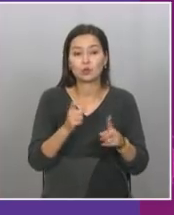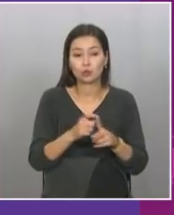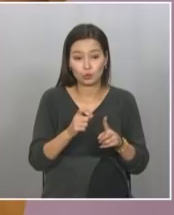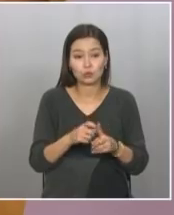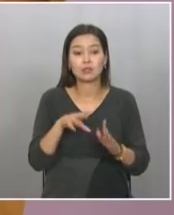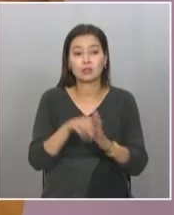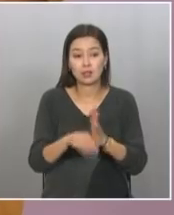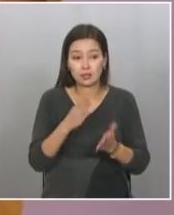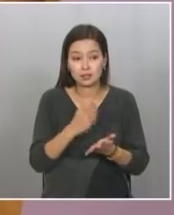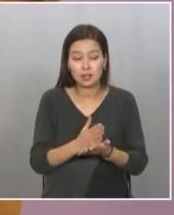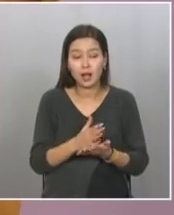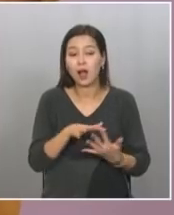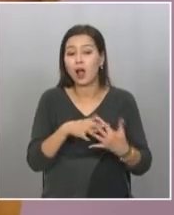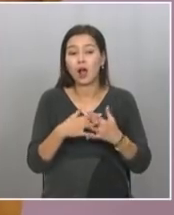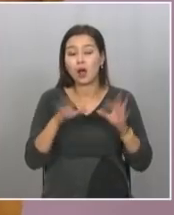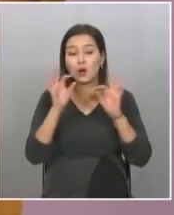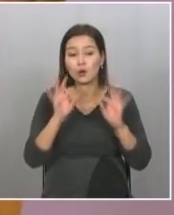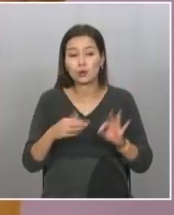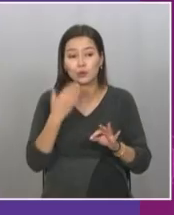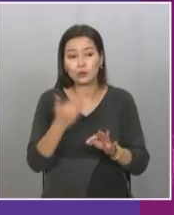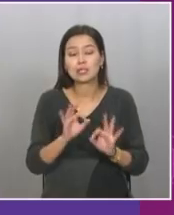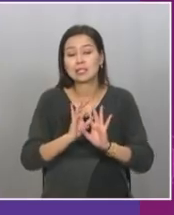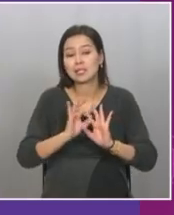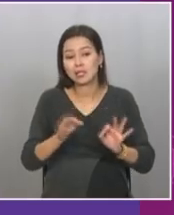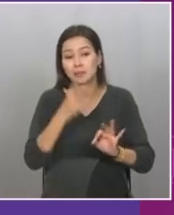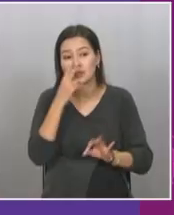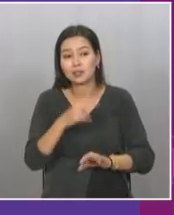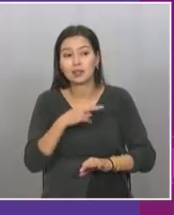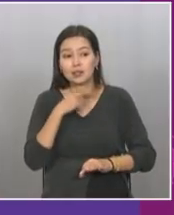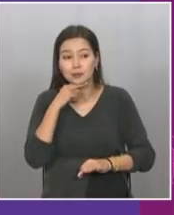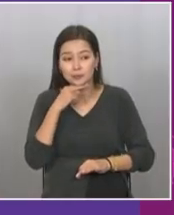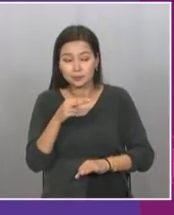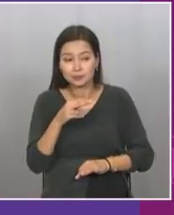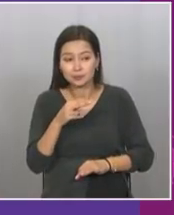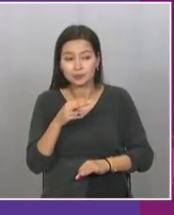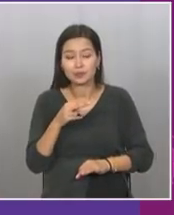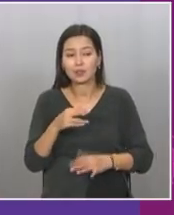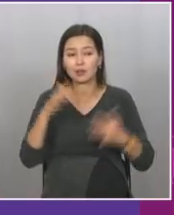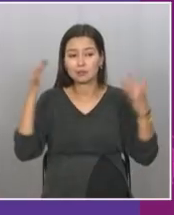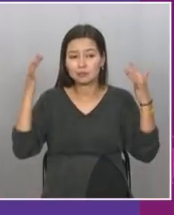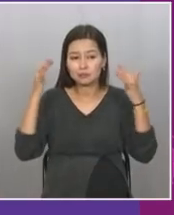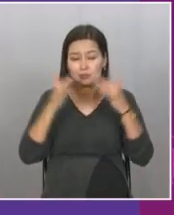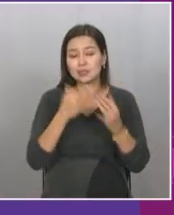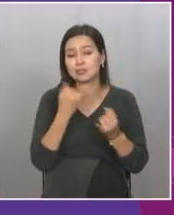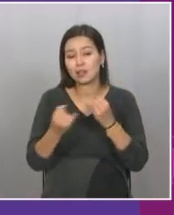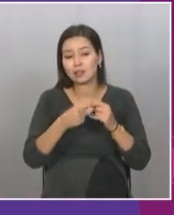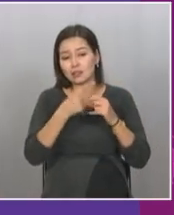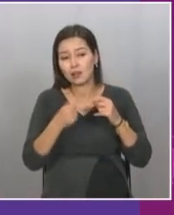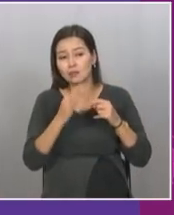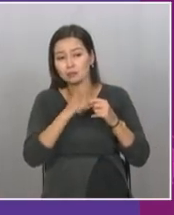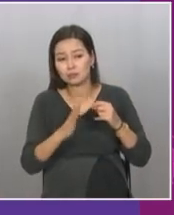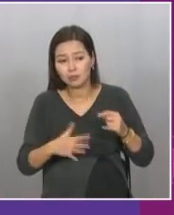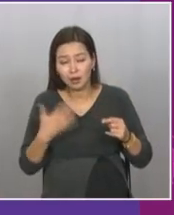екен. Ауыл қызының кереметін сипаттап көрейік. Сұрша бұлты, сарғылт тартқан жапырағы, мал